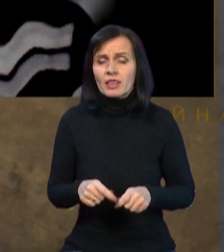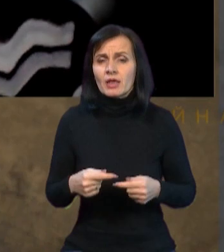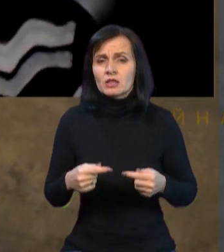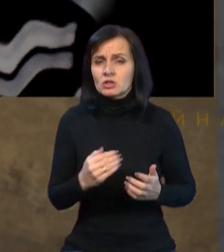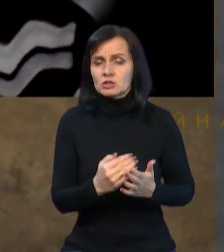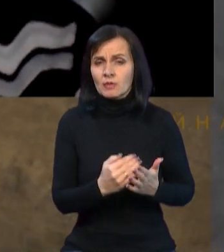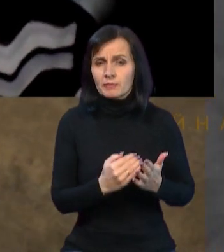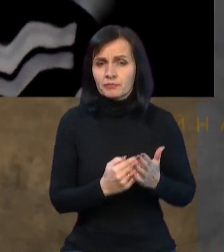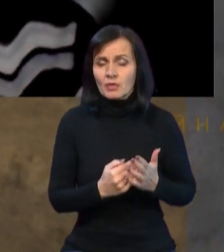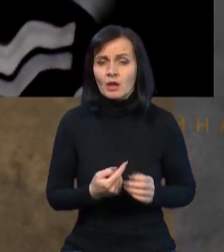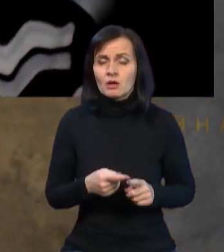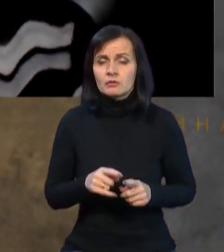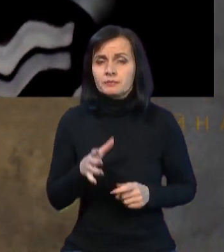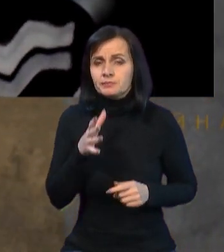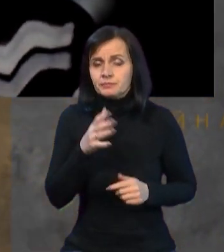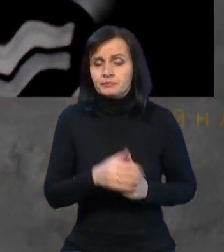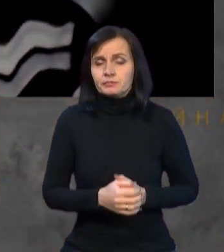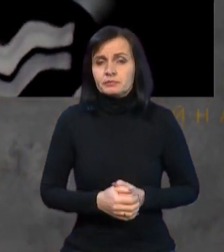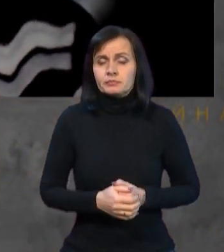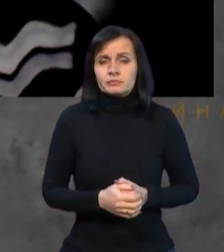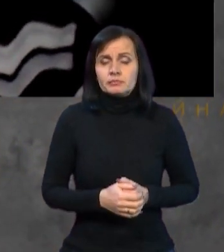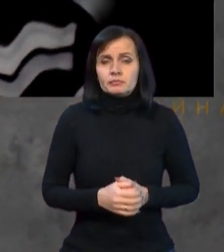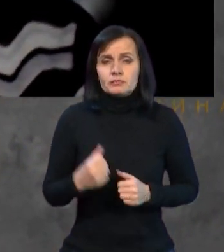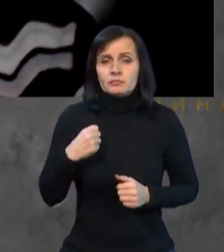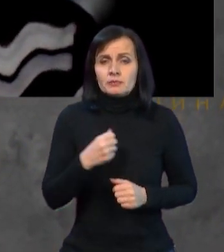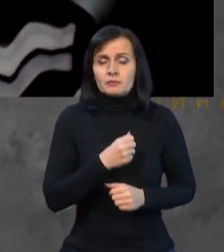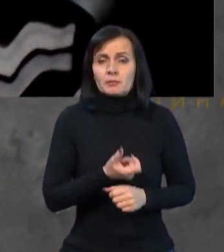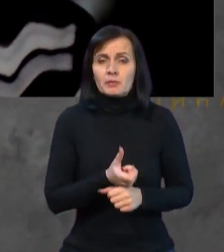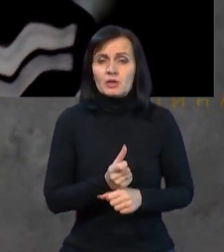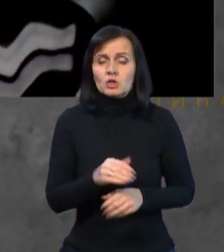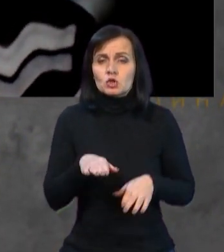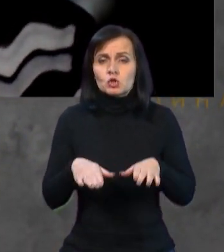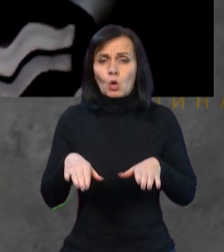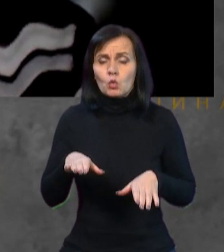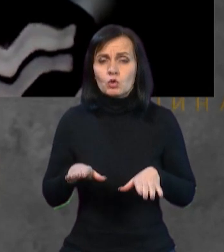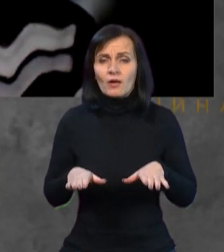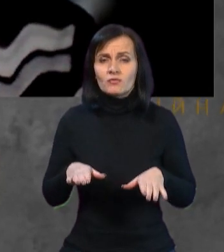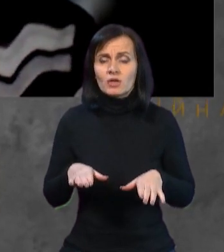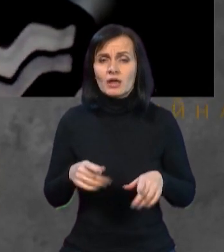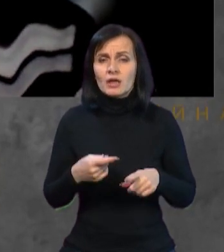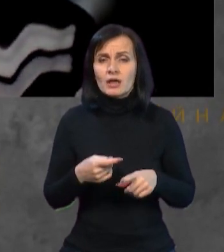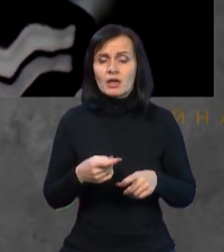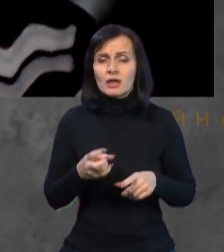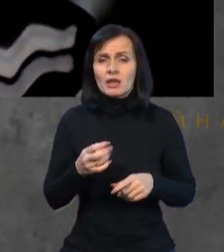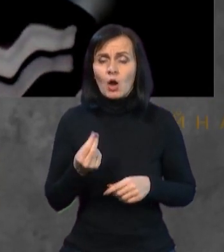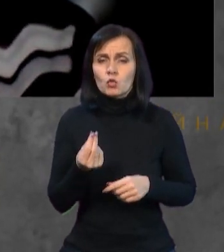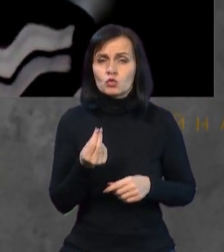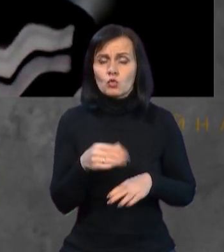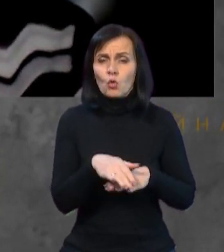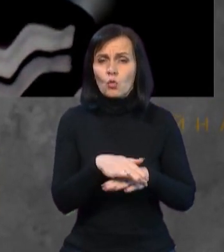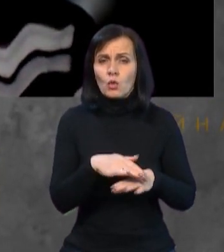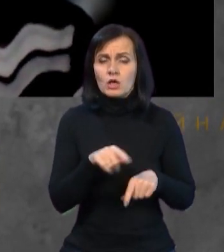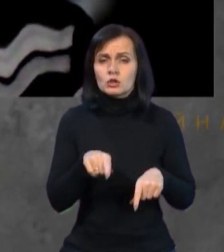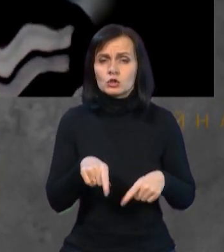позицій. І при цьому саме більше коливання – це на готівковому ринку, це створюють